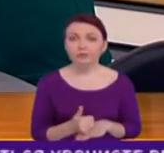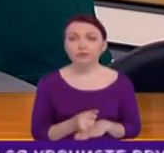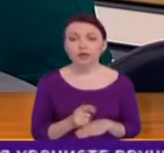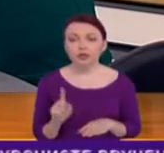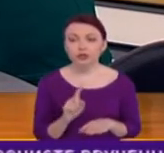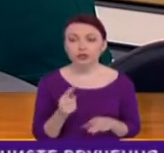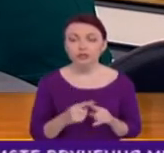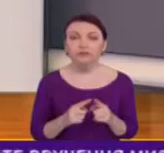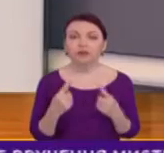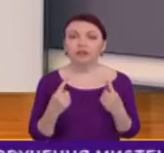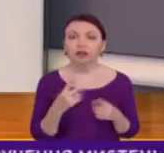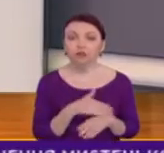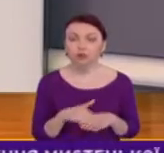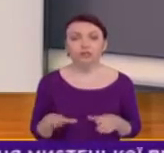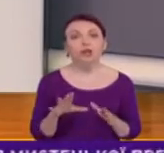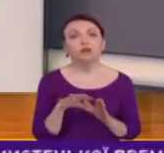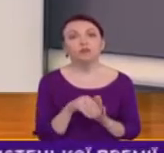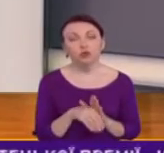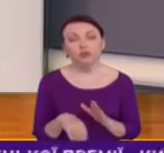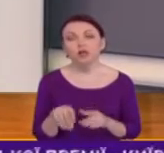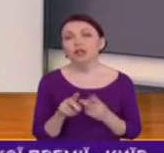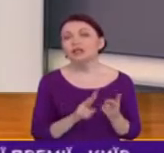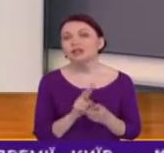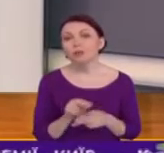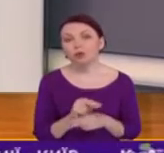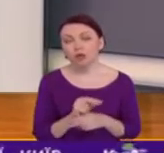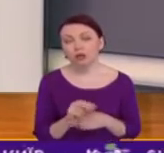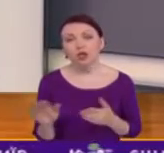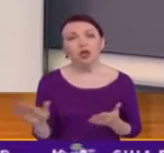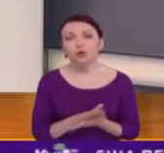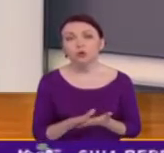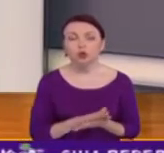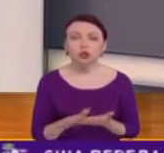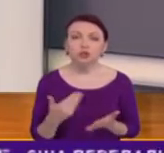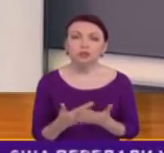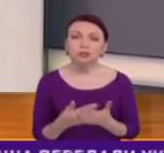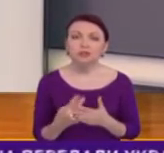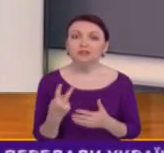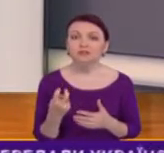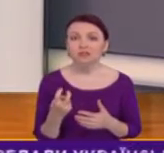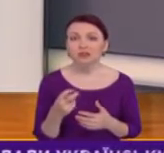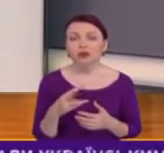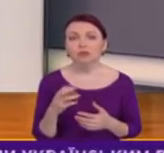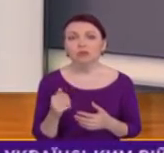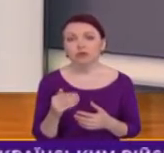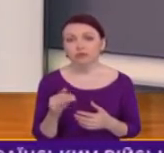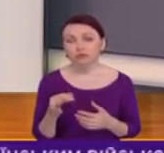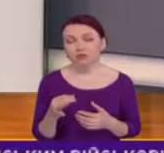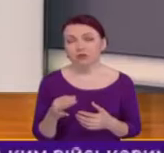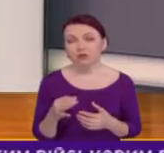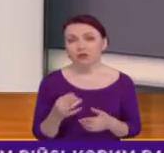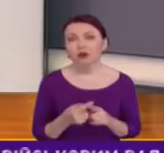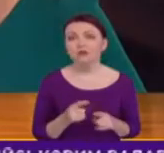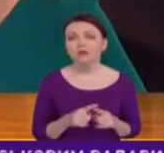це велика така вулиця, туди входить саме демонтаж, розчищення близько там 200 чимось МАФів. Це вже відбулося?